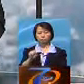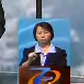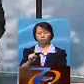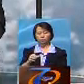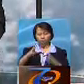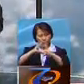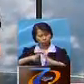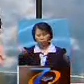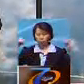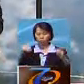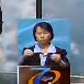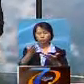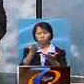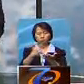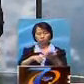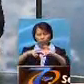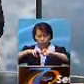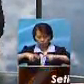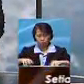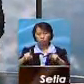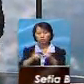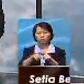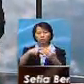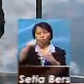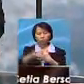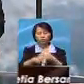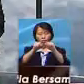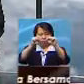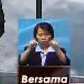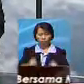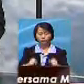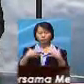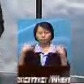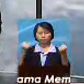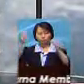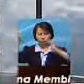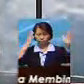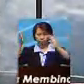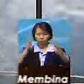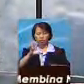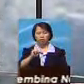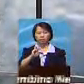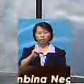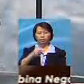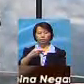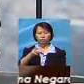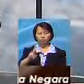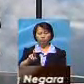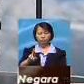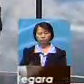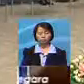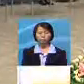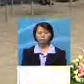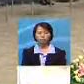antara penyelesaiannya program penyelidikan seperti projek Sistem Penyelidikan Kesihatan Malaysia Mhsr.